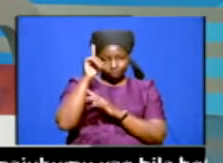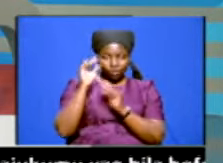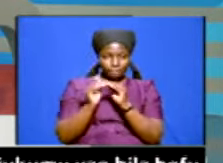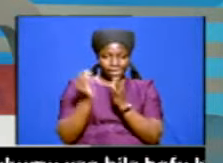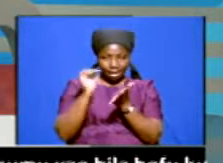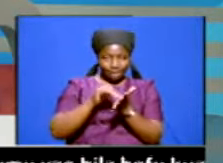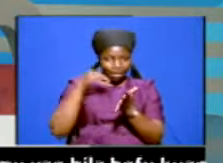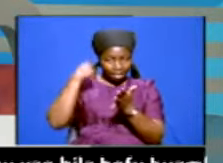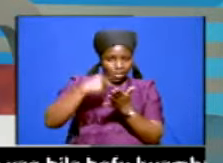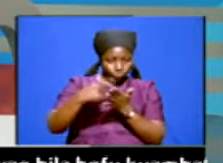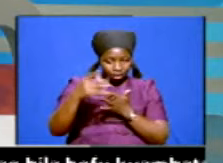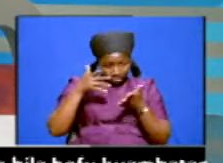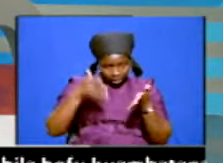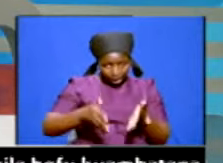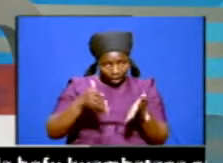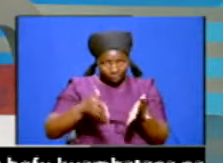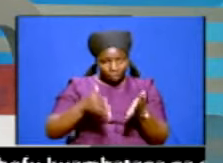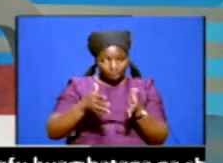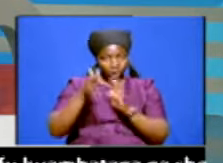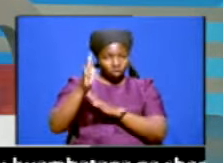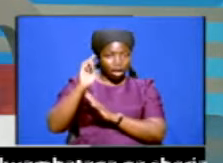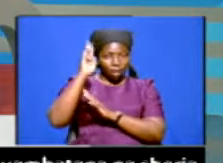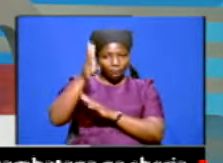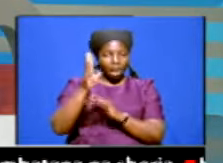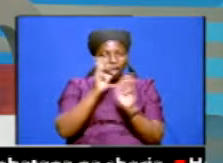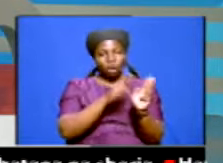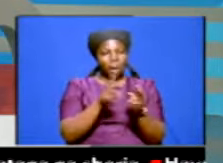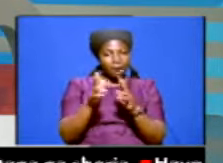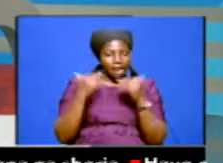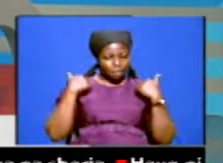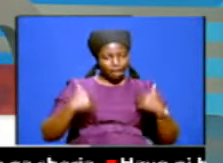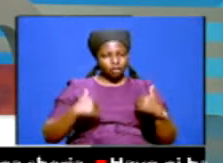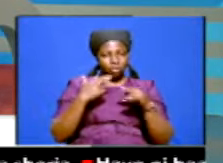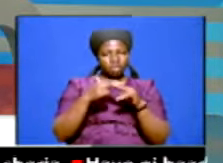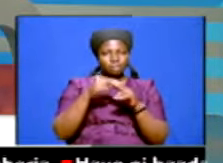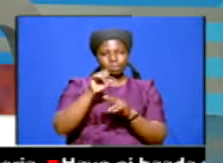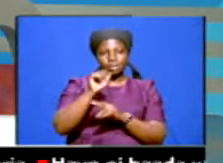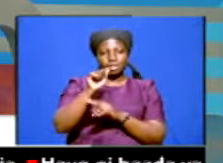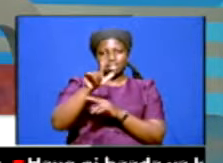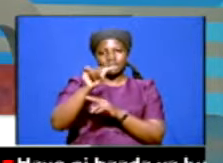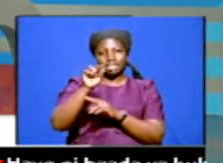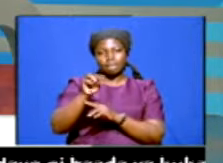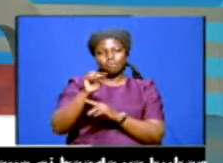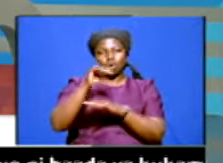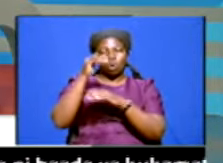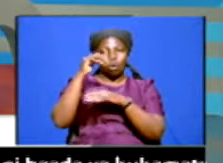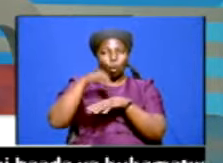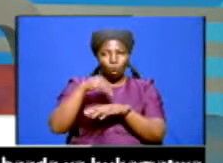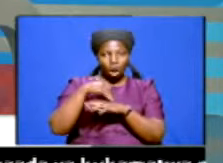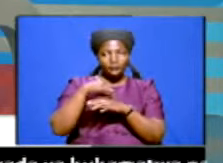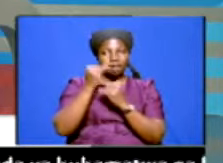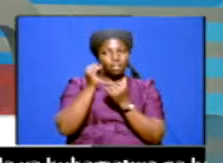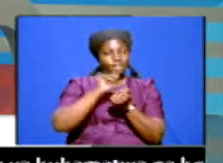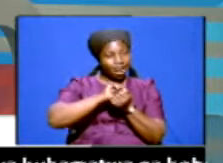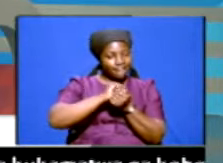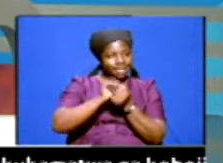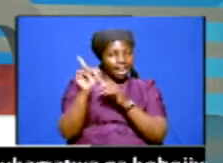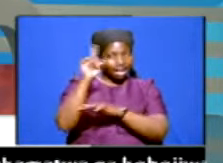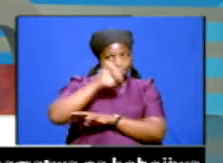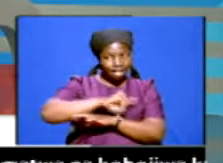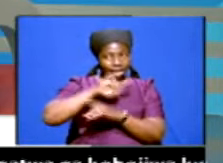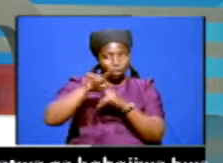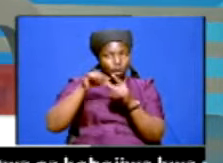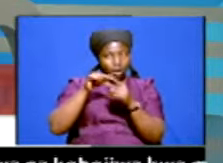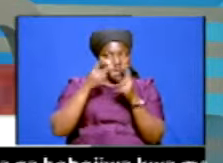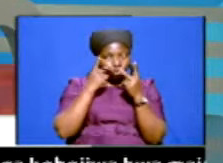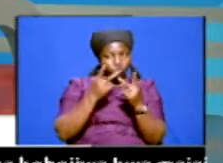wiki ijayo papa hapa majali. Na kama kawaida, naitwa Harith Salim, na Ijumaa ndio ile siku kwamba tunaangalia kidogo akiba maneno, japo kwa